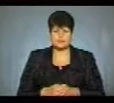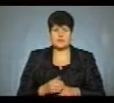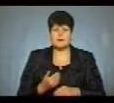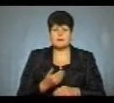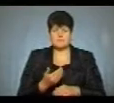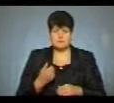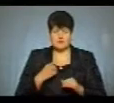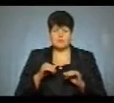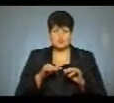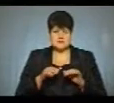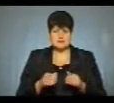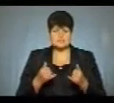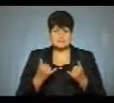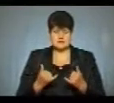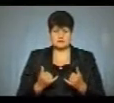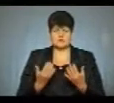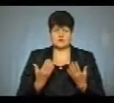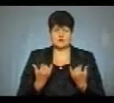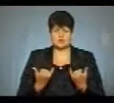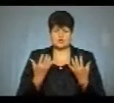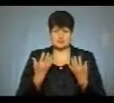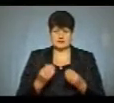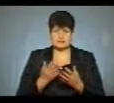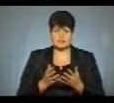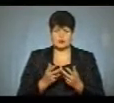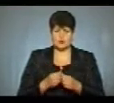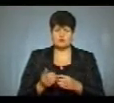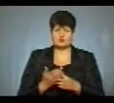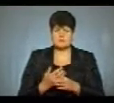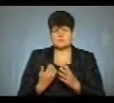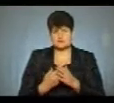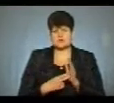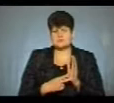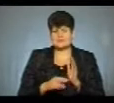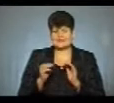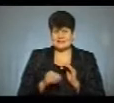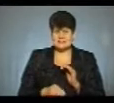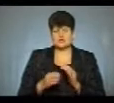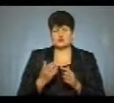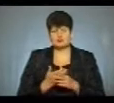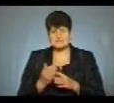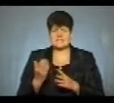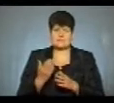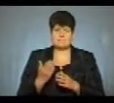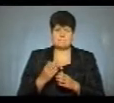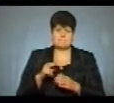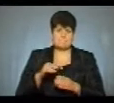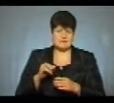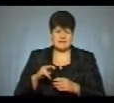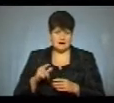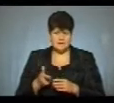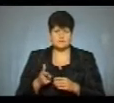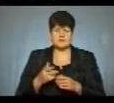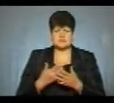процесі. На сьогоднішній день є нараховані вже субсидії, близько 70 тисяч субсидій і пільг нараховано по Тернопільській області. Разом з тим, це